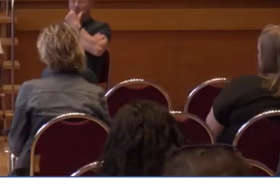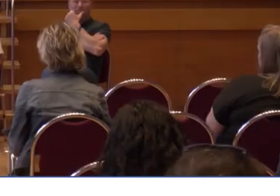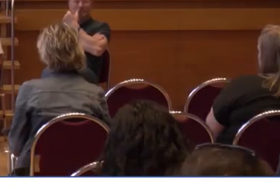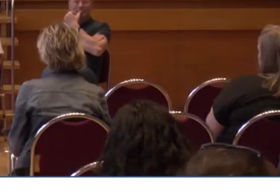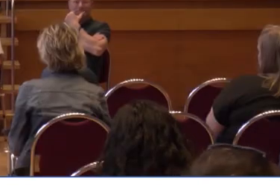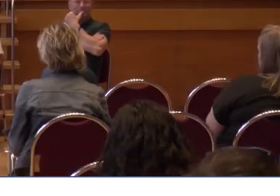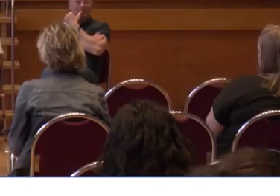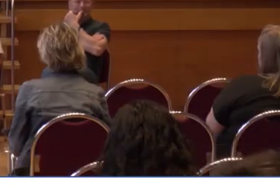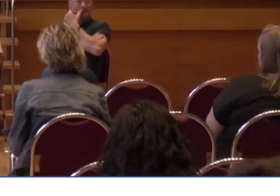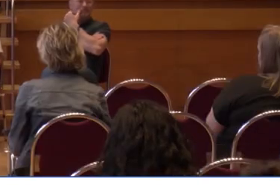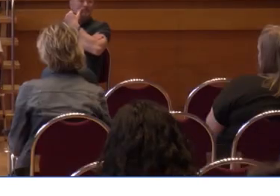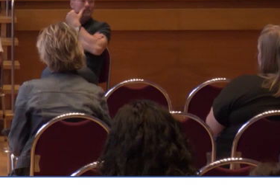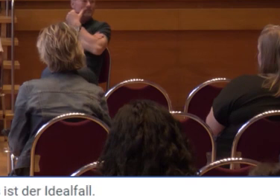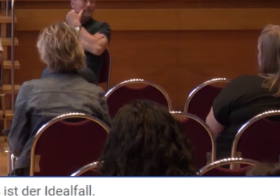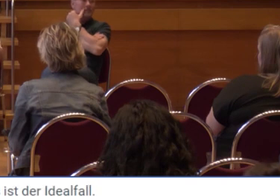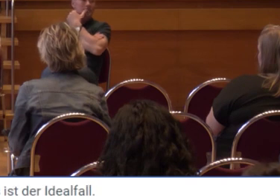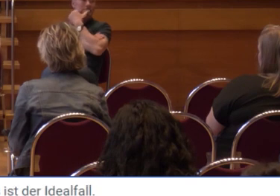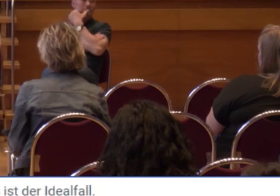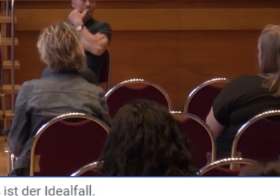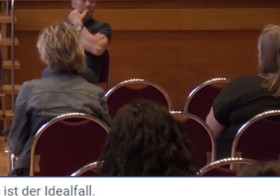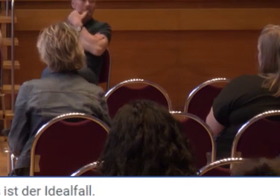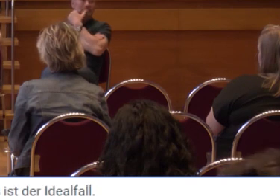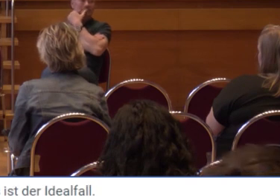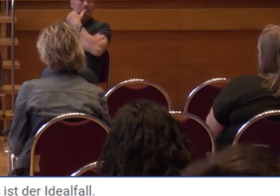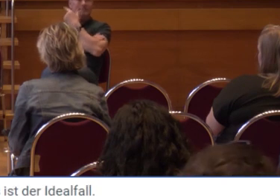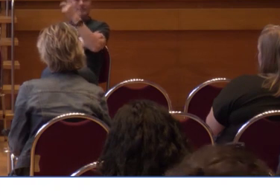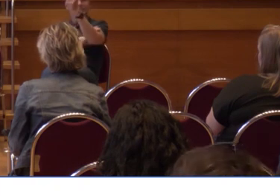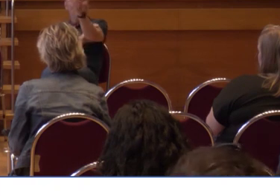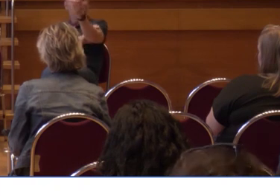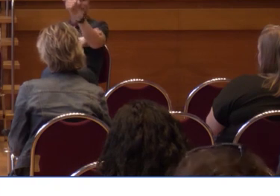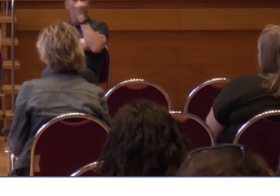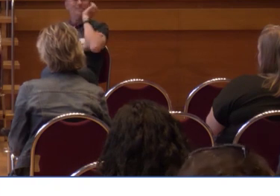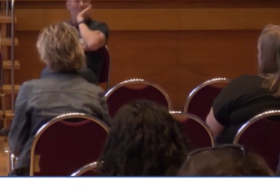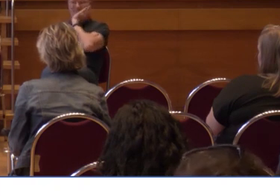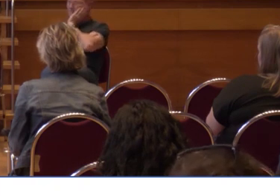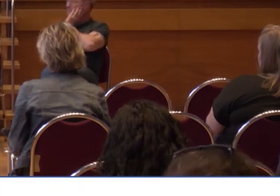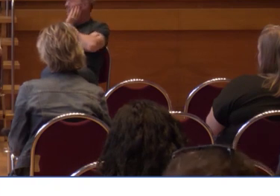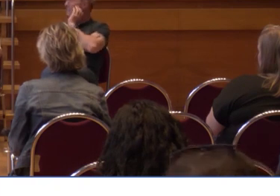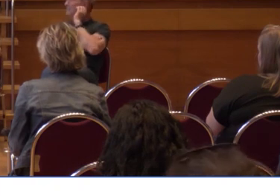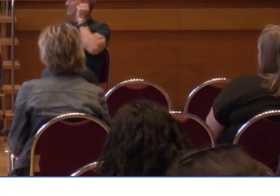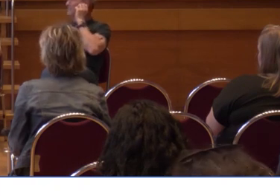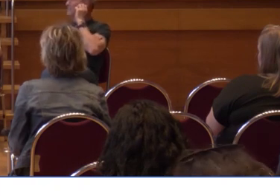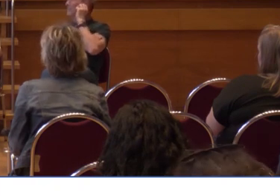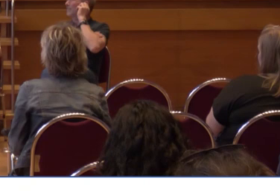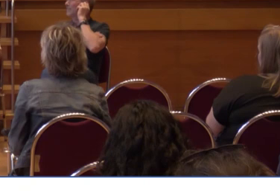das da Fragen von ihrer Seite oder bin ich vielleicht der nicht fachlich kompetenium